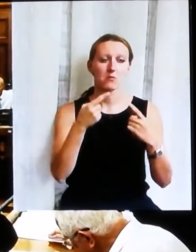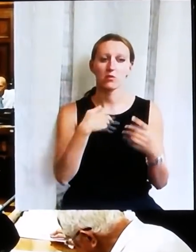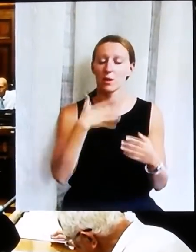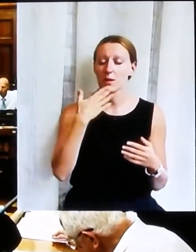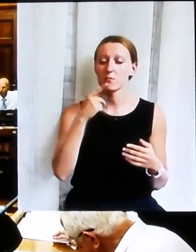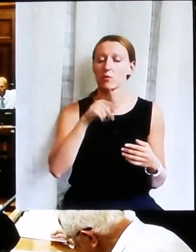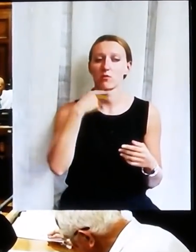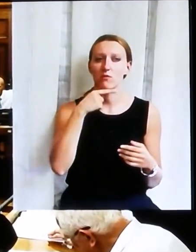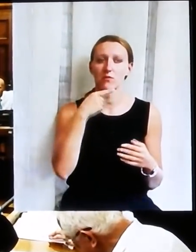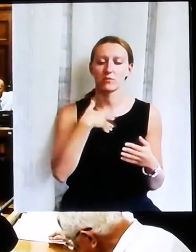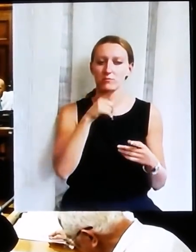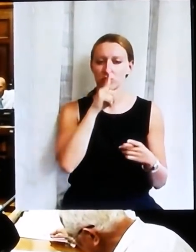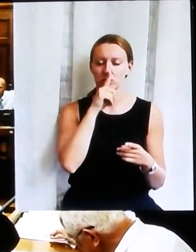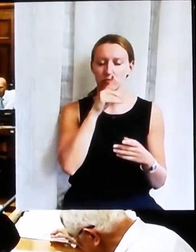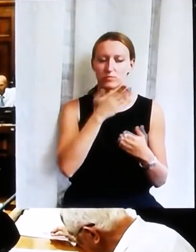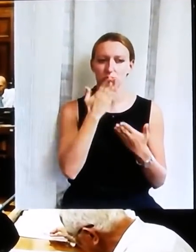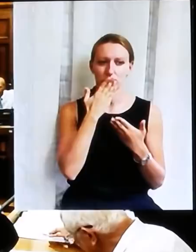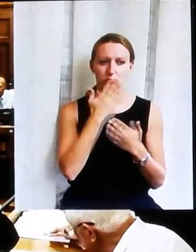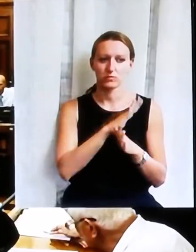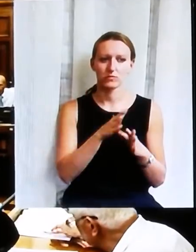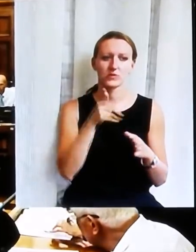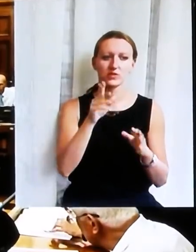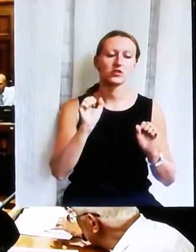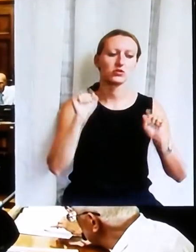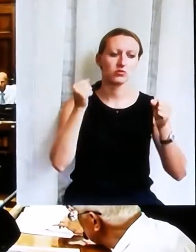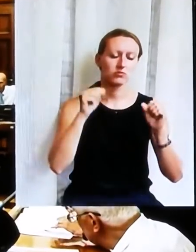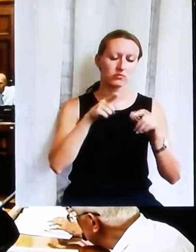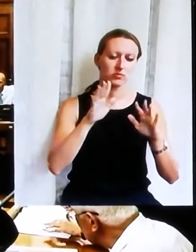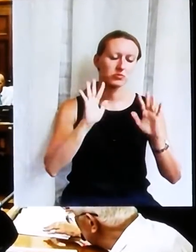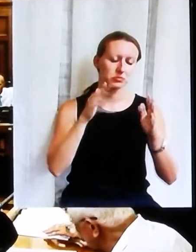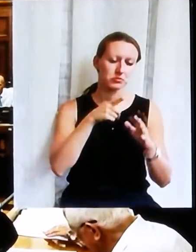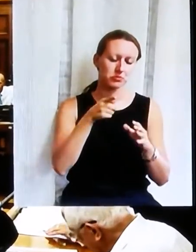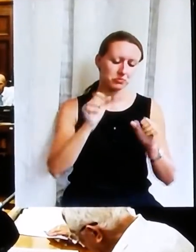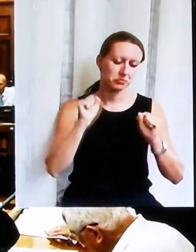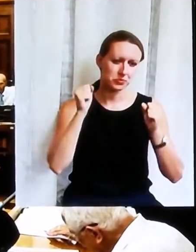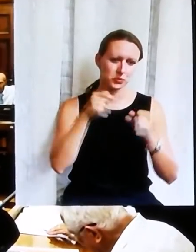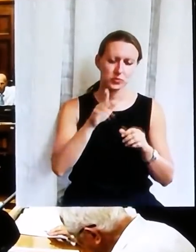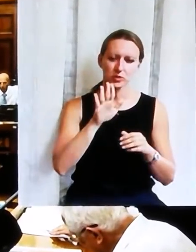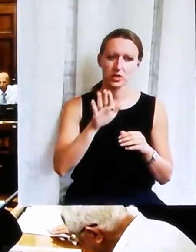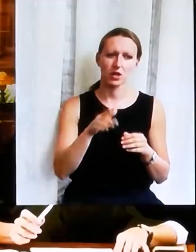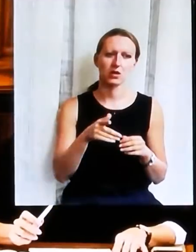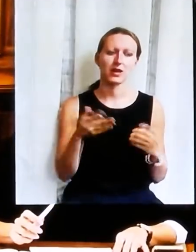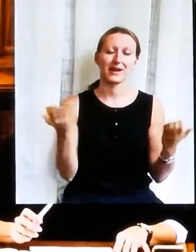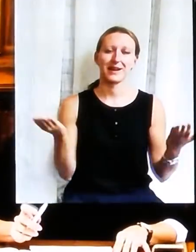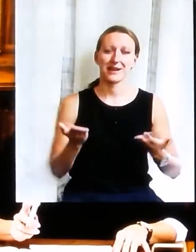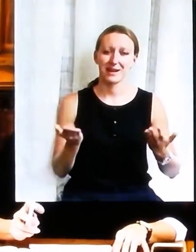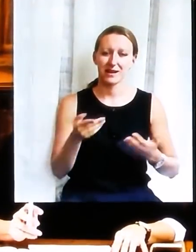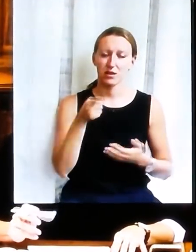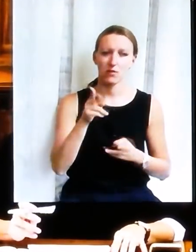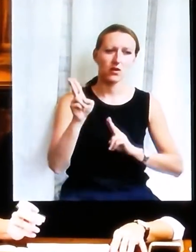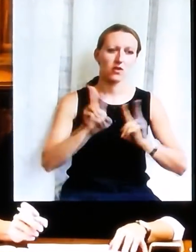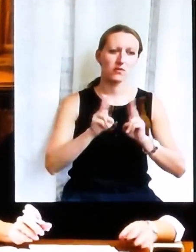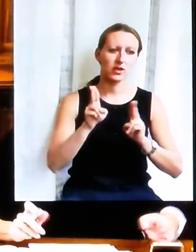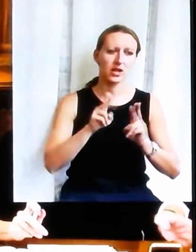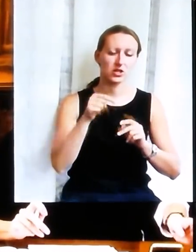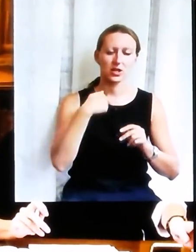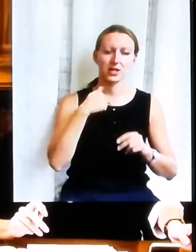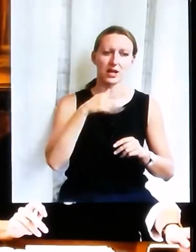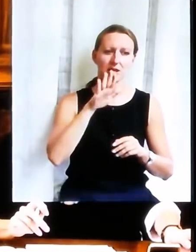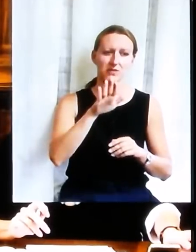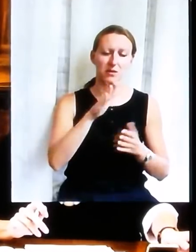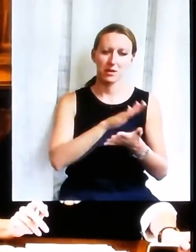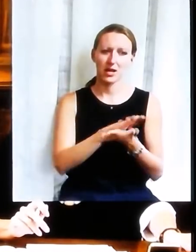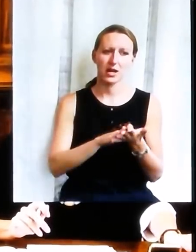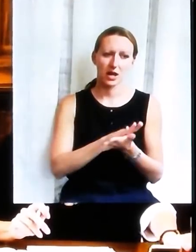sekundu, u redu, protestirate na taj način, ali gledajte, kada ovo vijeće ne zasjeda, kada ja s